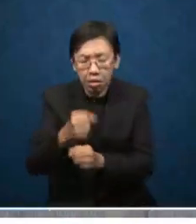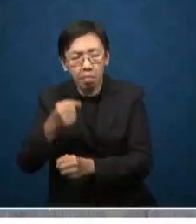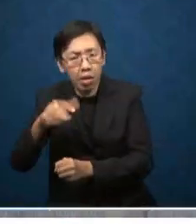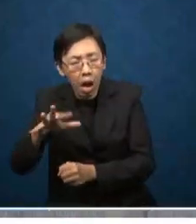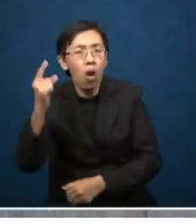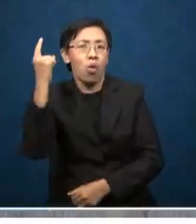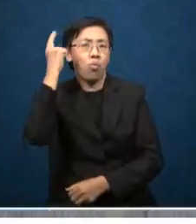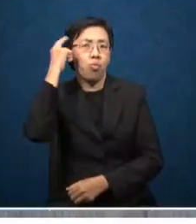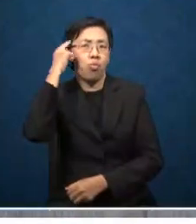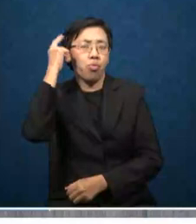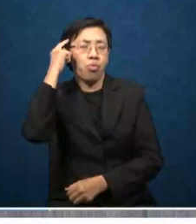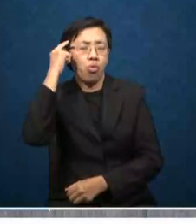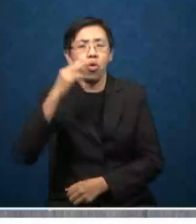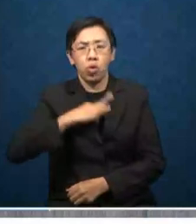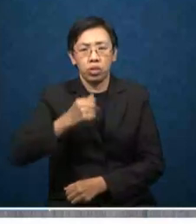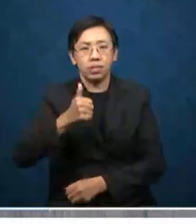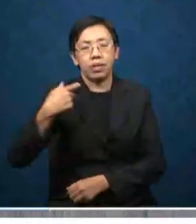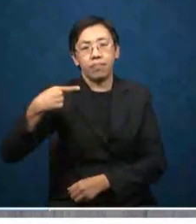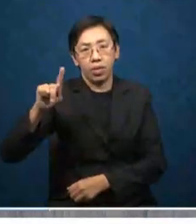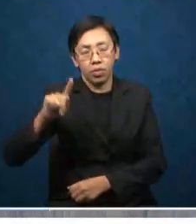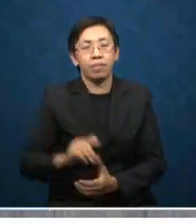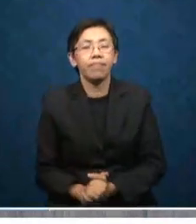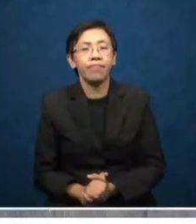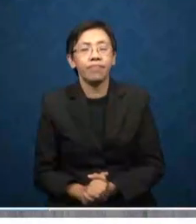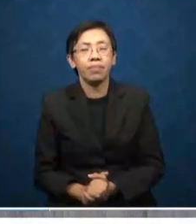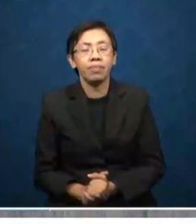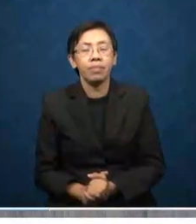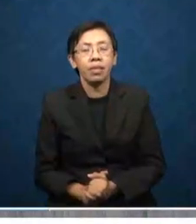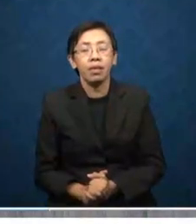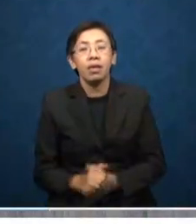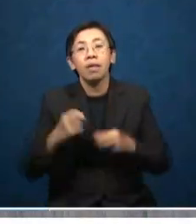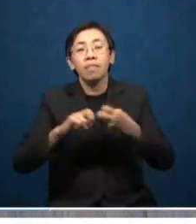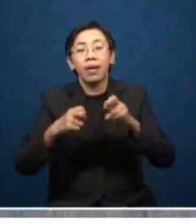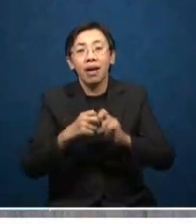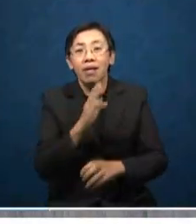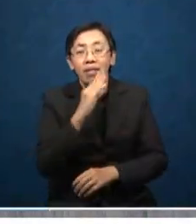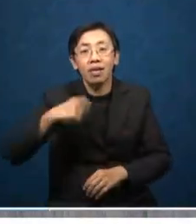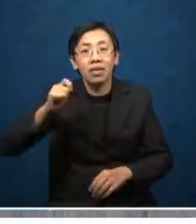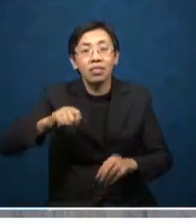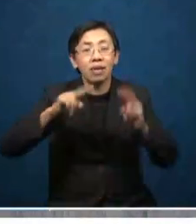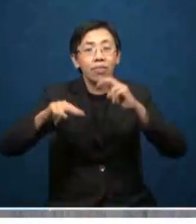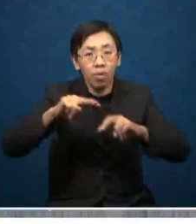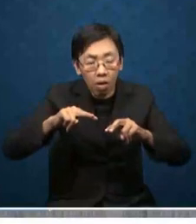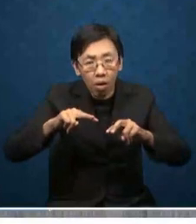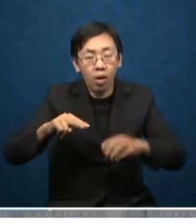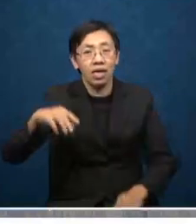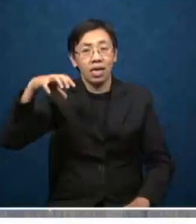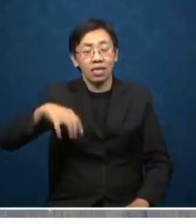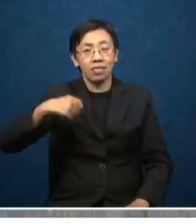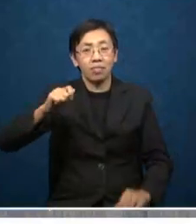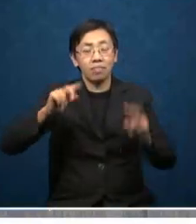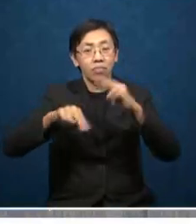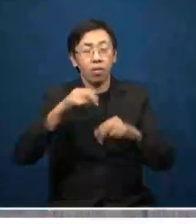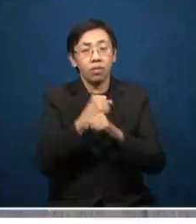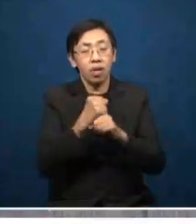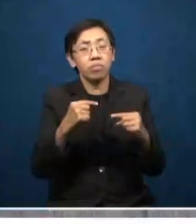นับว่าเป็นสิ่งที่มีประโยชน์แต่ประเด็นปัญหาที่ถ้าหากว่าศาลปกครองและสำนักงานศาลปกครองดำเนินการต่อ